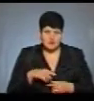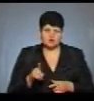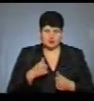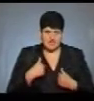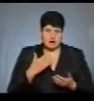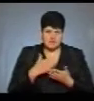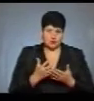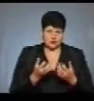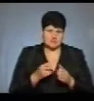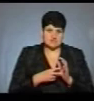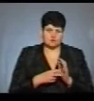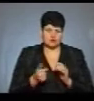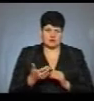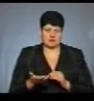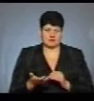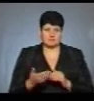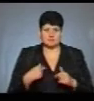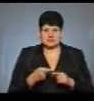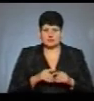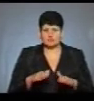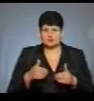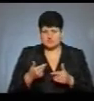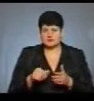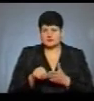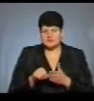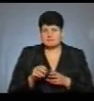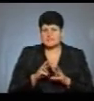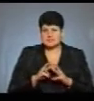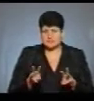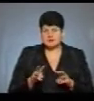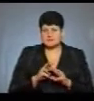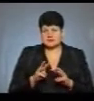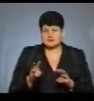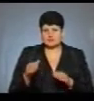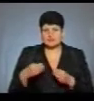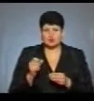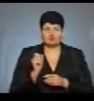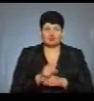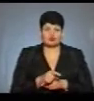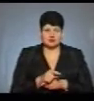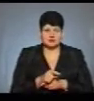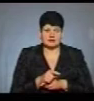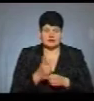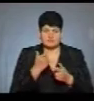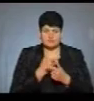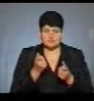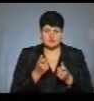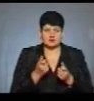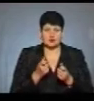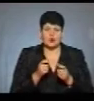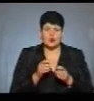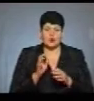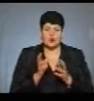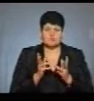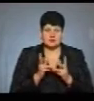маю отримати 700 гривень. І ми з такою пропозицією виступили на міністерство. Зараз міністерство дало доручення інформаційно-обчислювальному центру